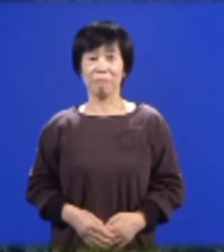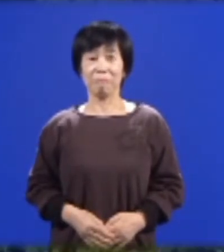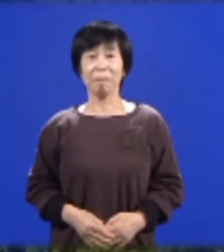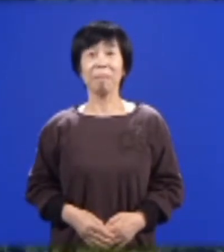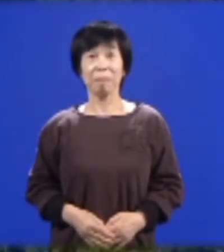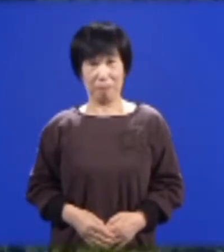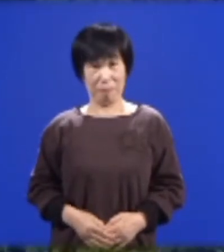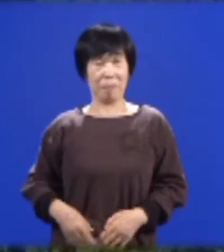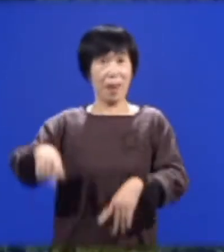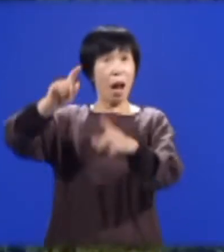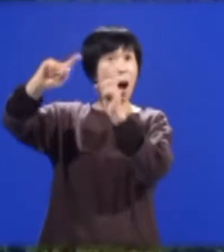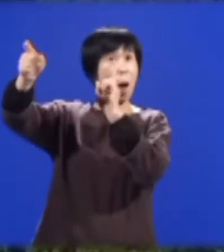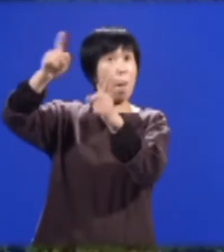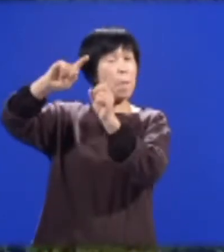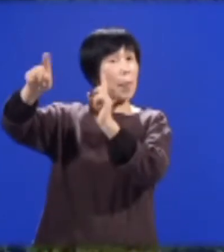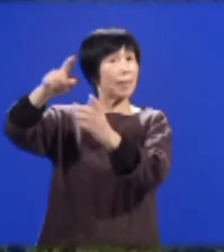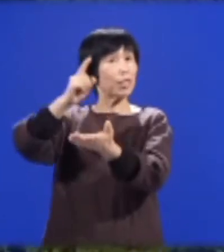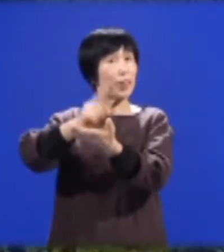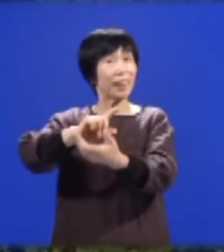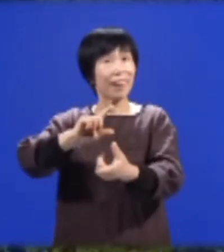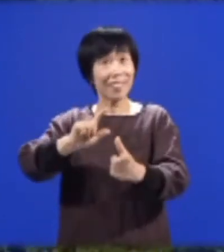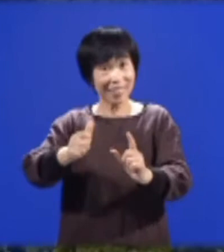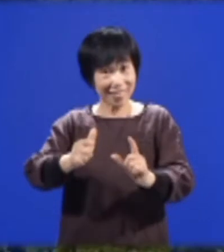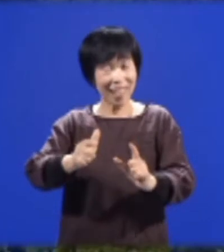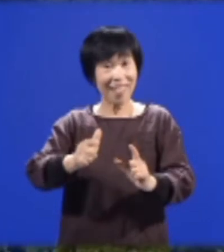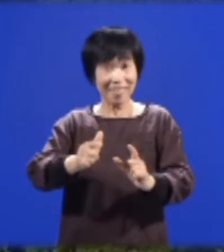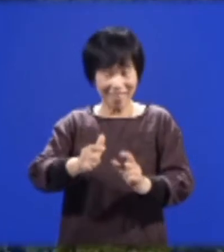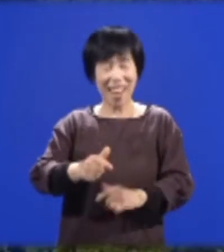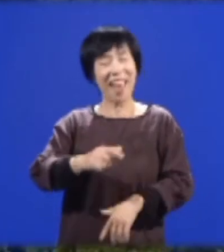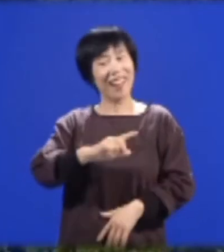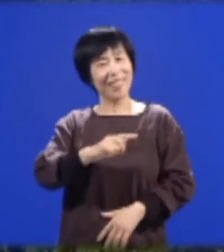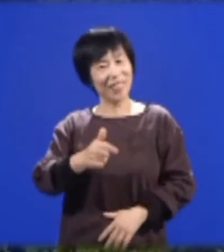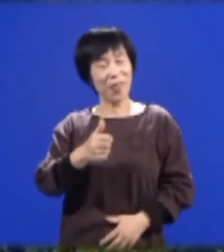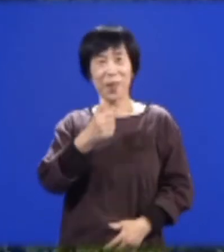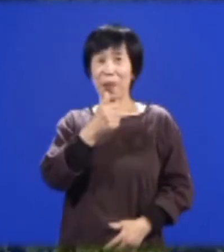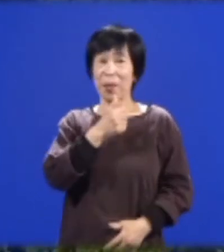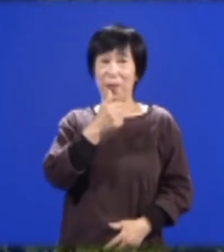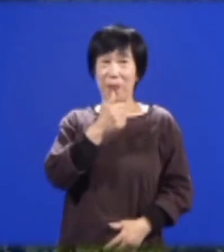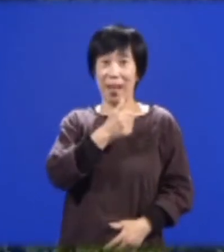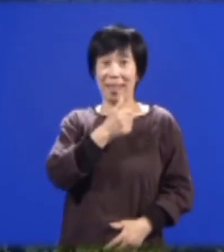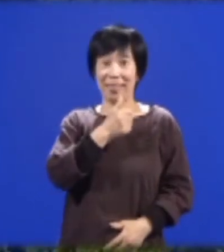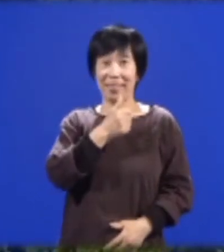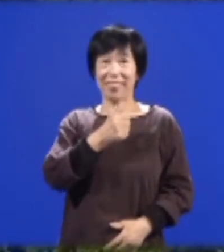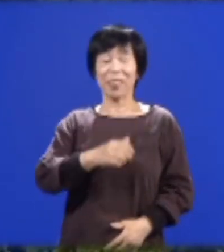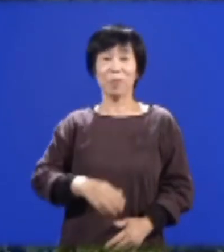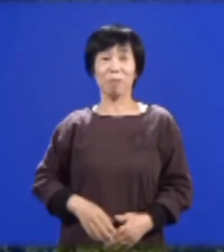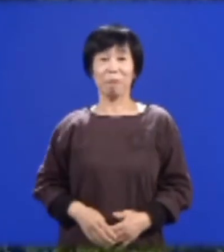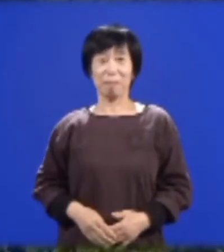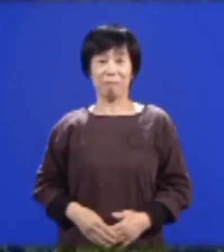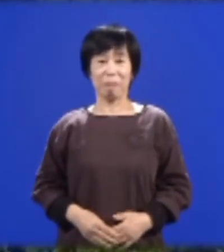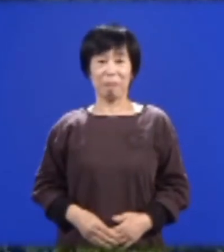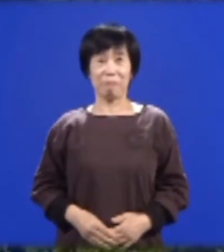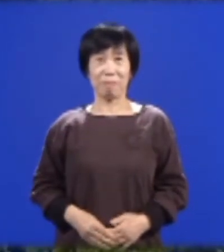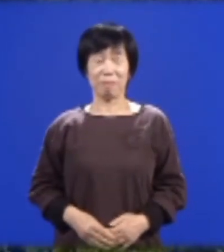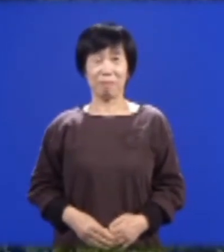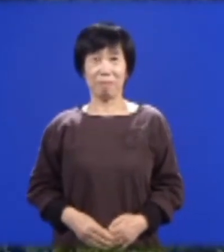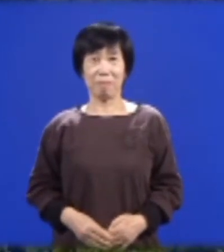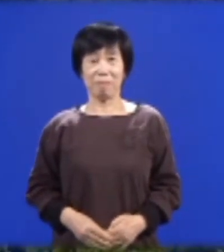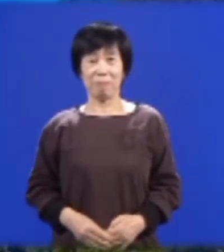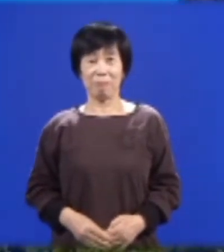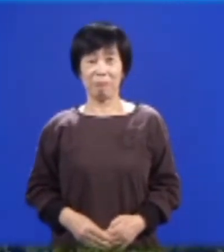さて、もっとたっぷりイベントを紹介したいのですが、ここでちょっと塩浜地区についてご紹介しましょう。